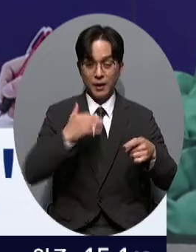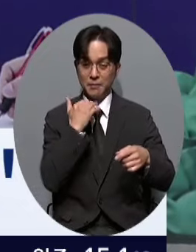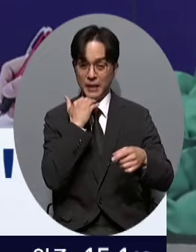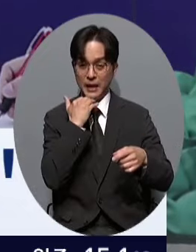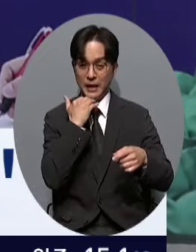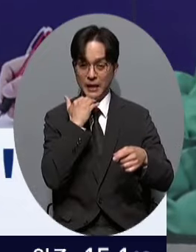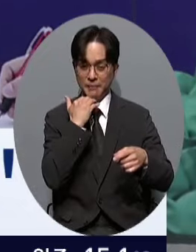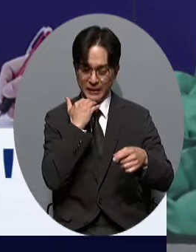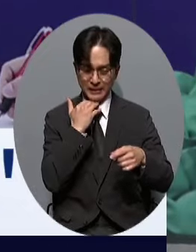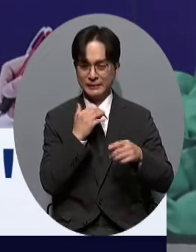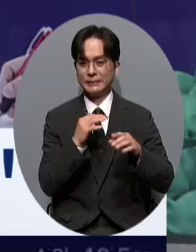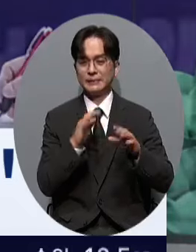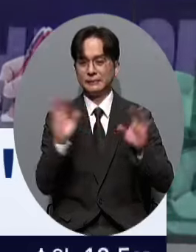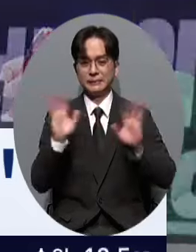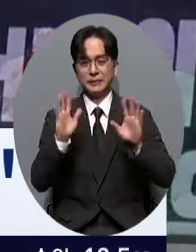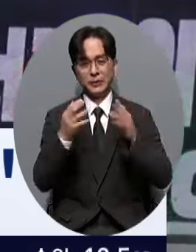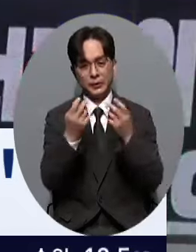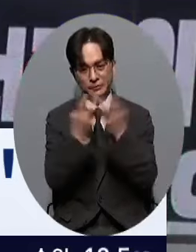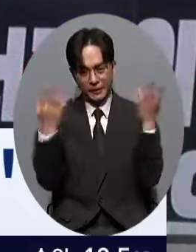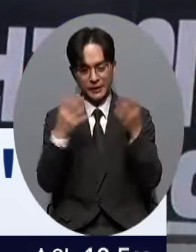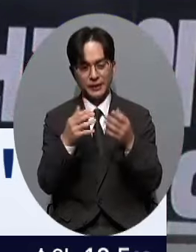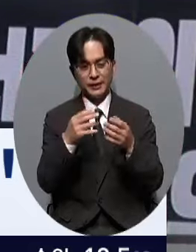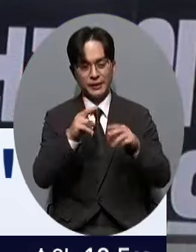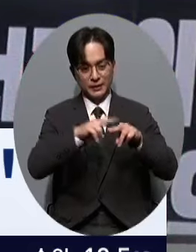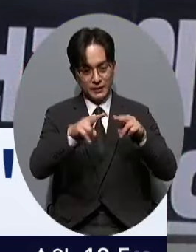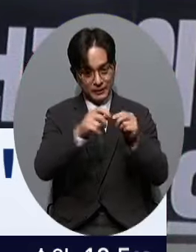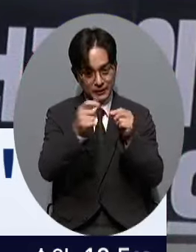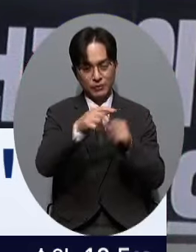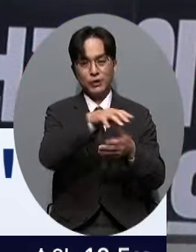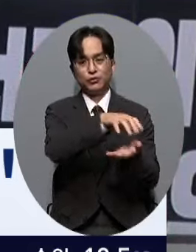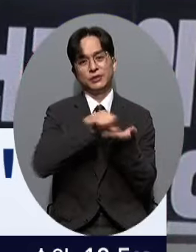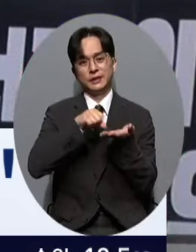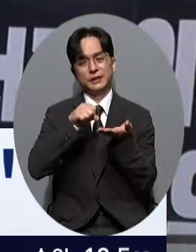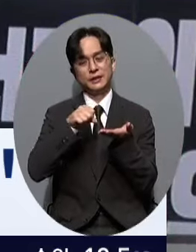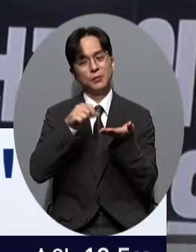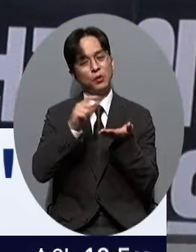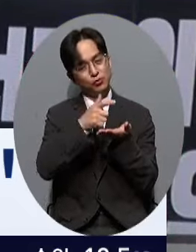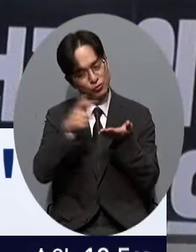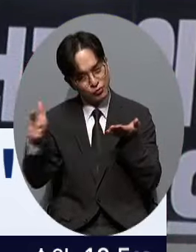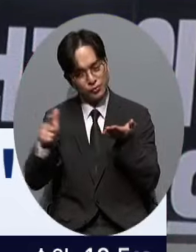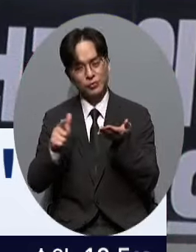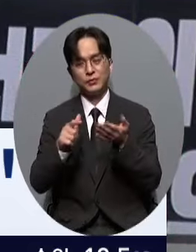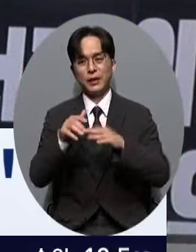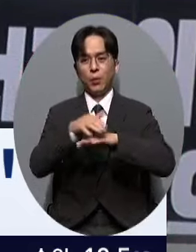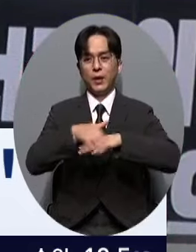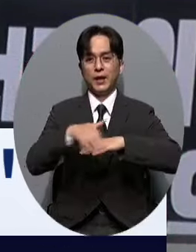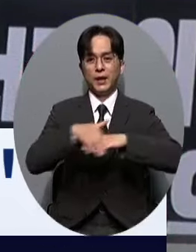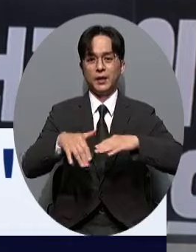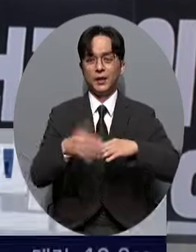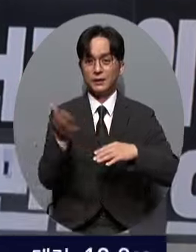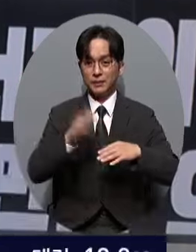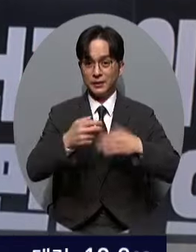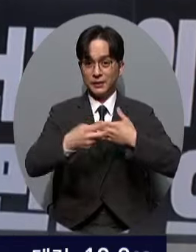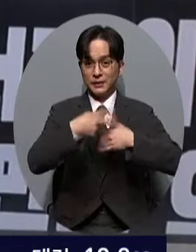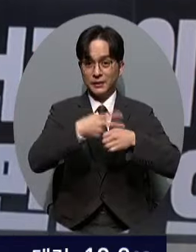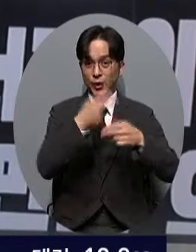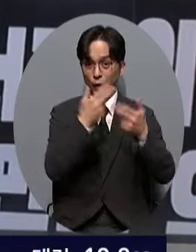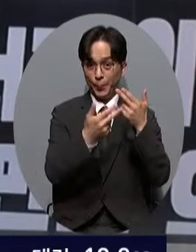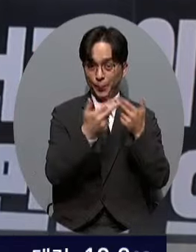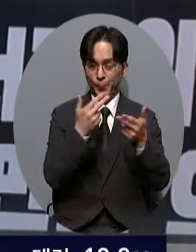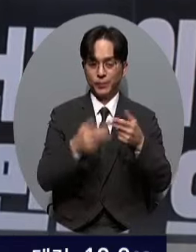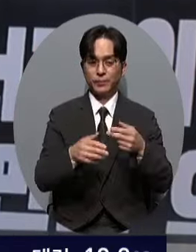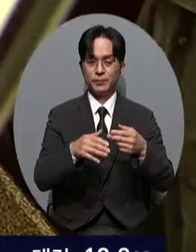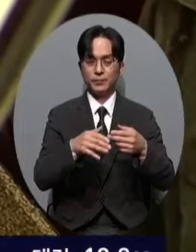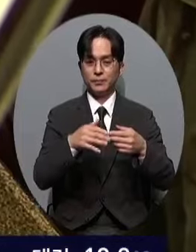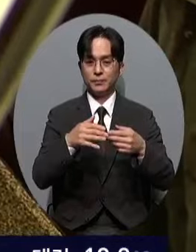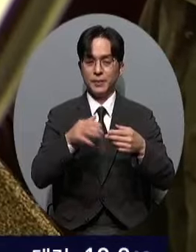발표할 전망입니다. 하지만 의료계는 집단 휴진 등 이 총파업 여부를 놓고 찬반 투표에 들어갔습니다. 안혜리 기자입니다.